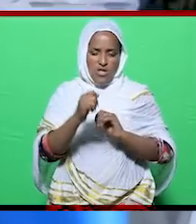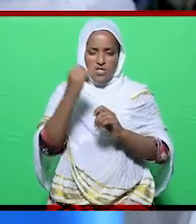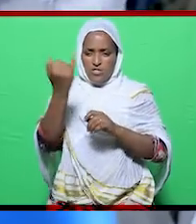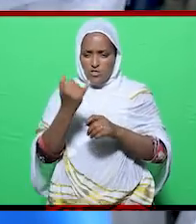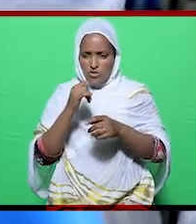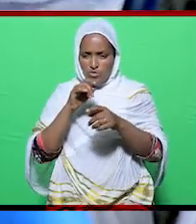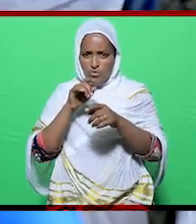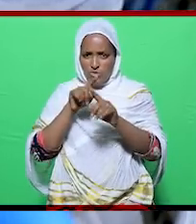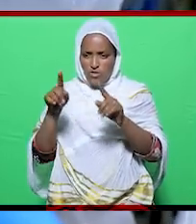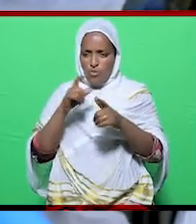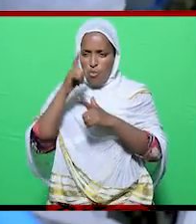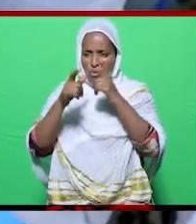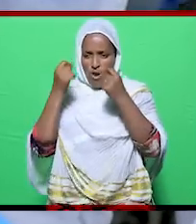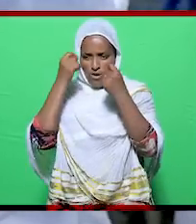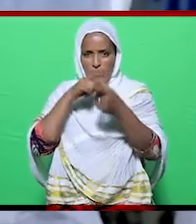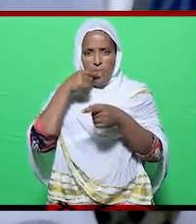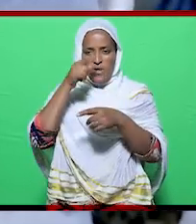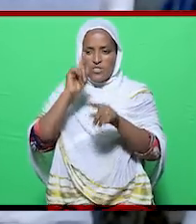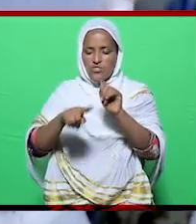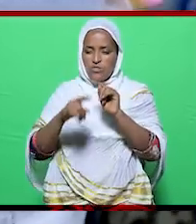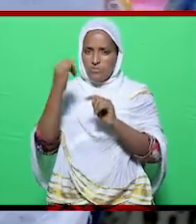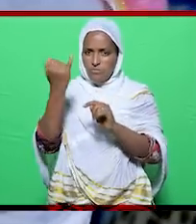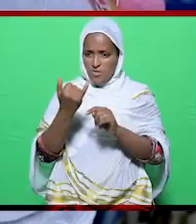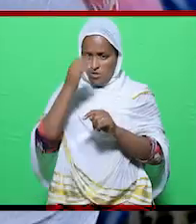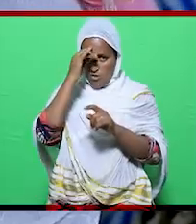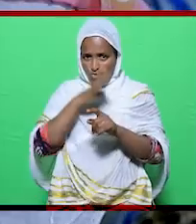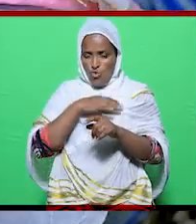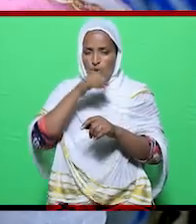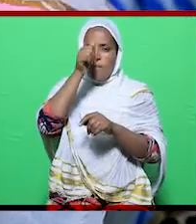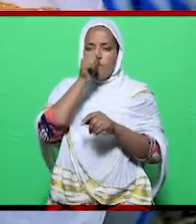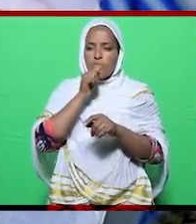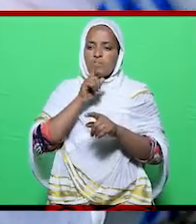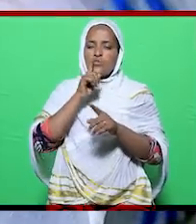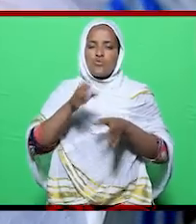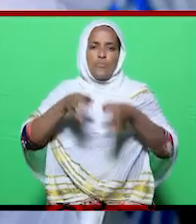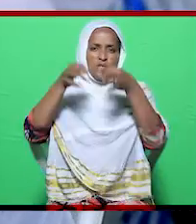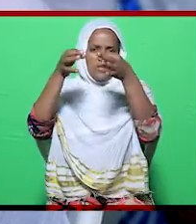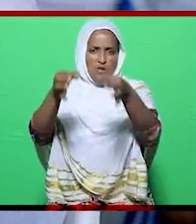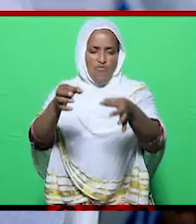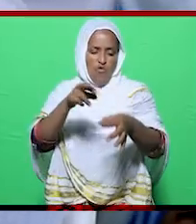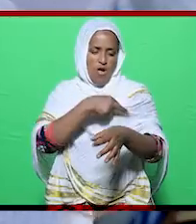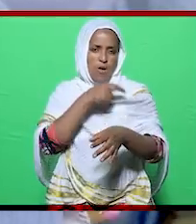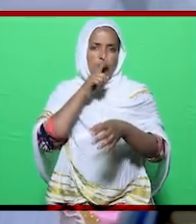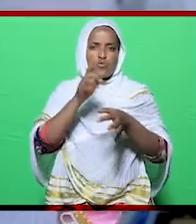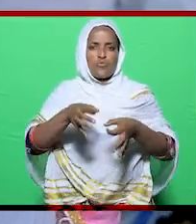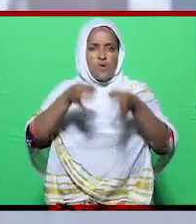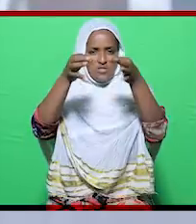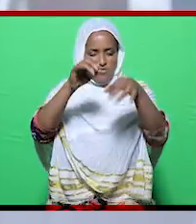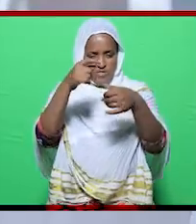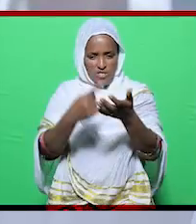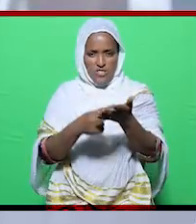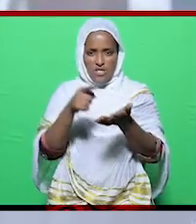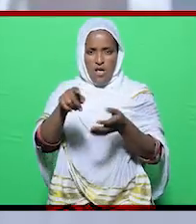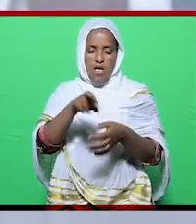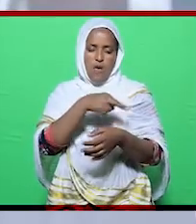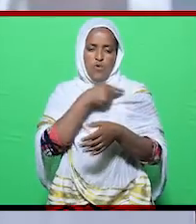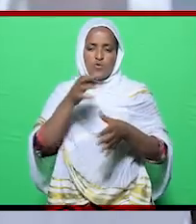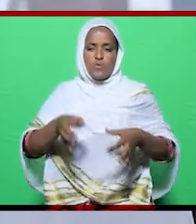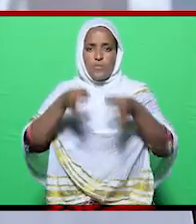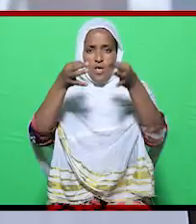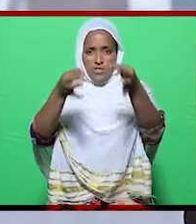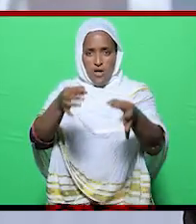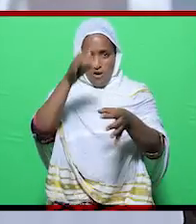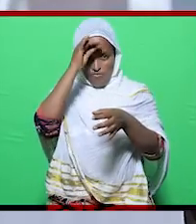ሰው። ሥዕል ሲሆን ግን ቋንቋ አልገባኝም ማለት አይችልም። ስለዚህ የሚስለው ሰው ምስጢር ነው የሚያስተላልፈው፣ ሃይማኖት ነው የሚያስተላልፈው። ስለዚህ